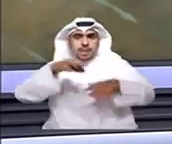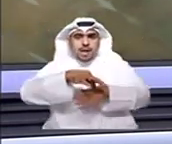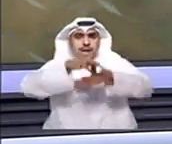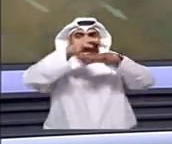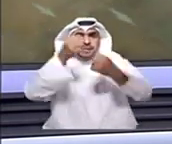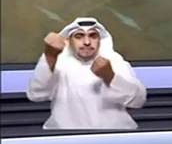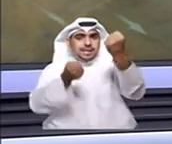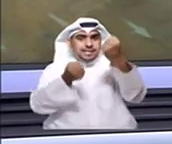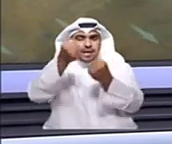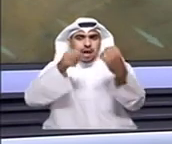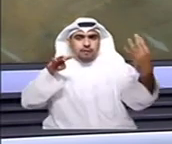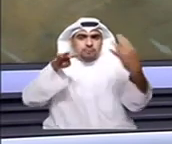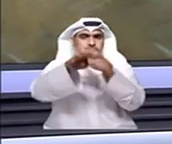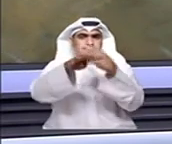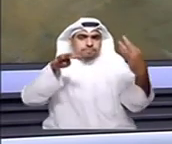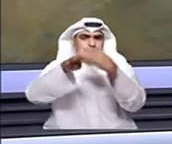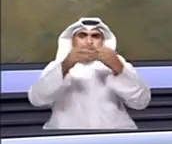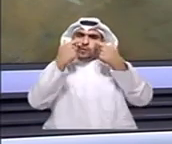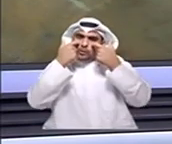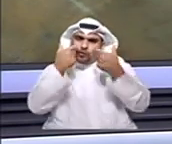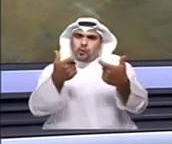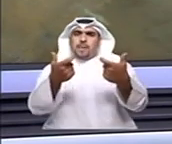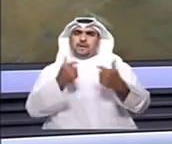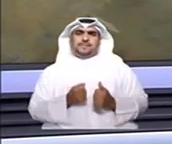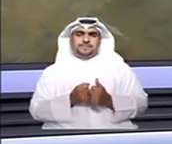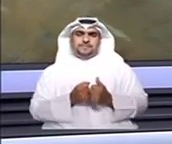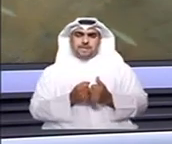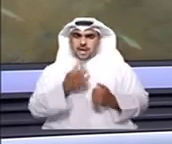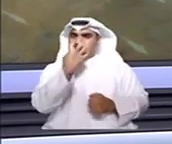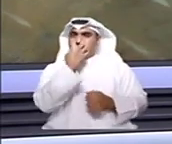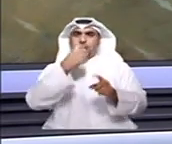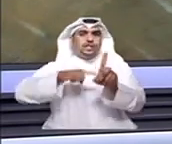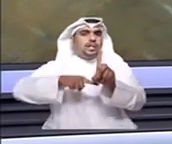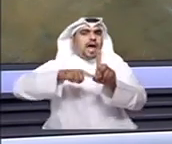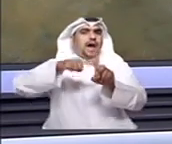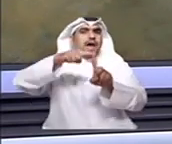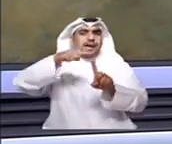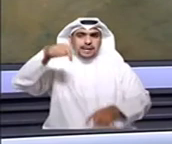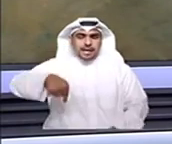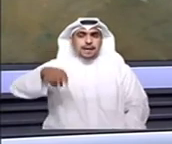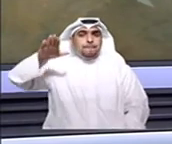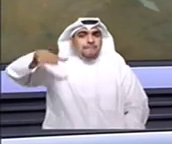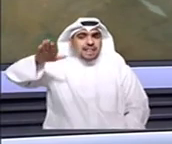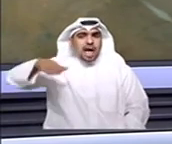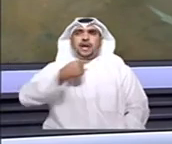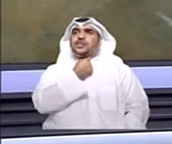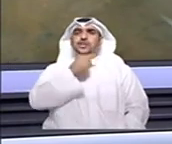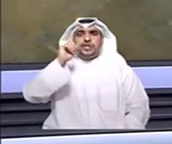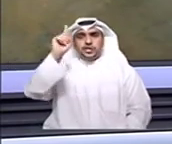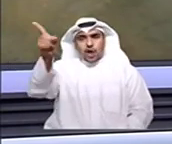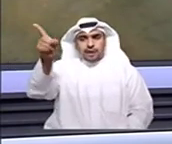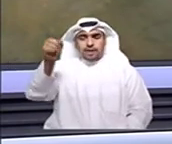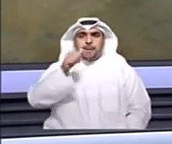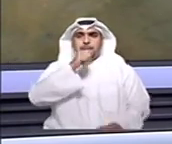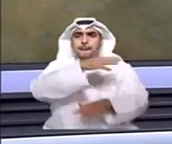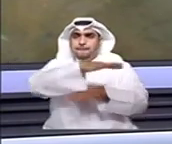القيادة. درجات الحرارة العظمى أعزائي المشاهدين قد تصل إلى 49 درجة مئوية في المطلع وأيضا مدينة الجهراء. بالنسبة للمناطق الساحلية